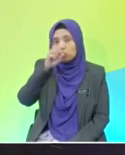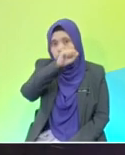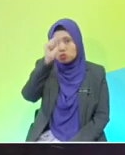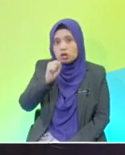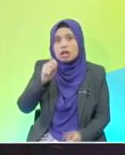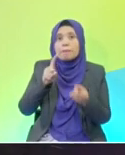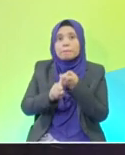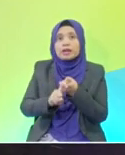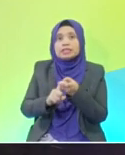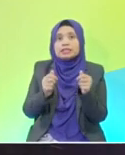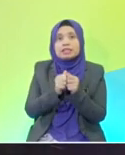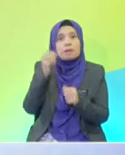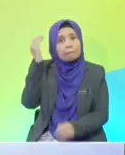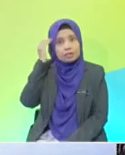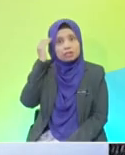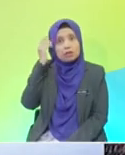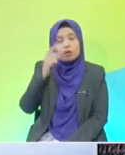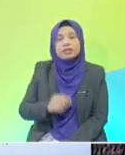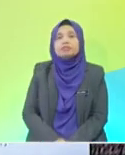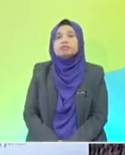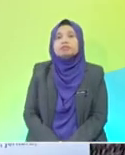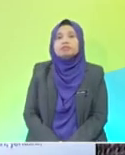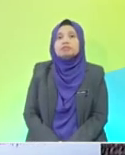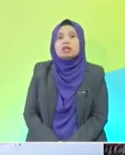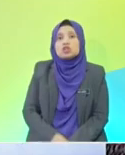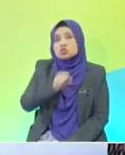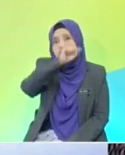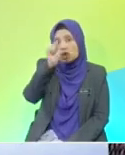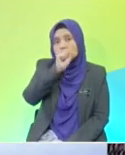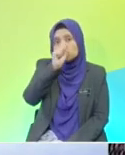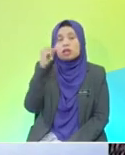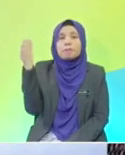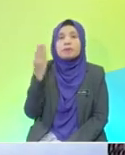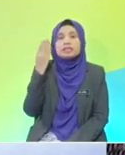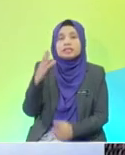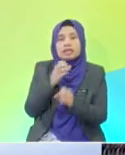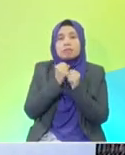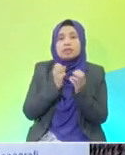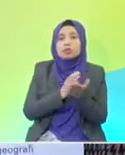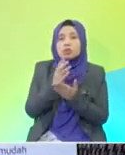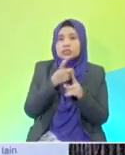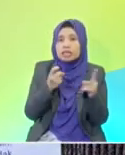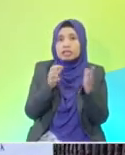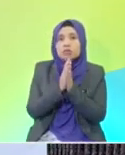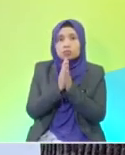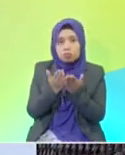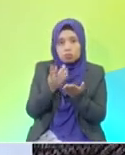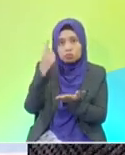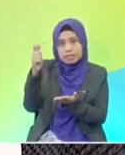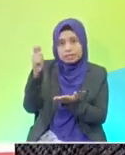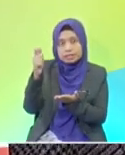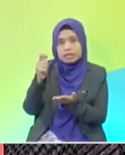dengan pengetahuan soal-soal yang biasanya diambil terus daripada buku teks dan